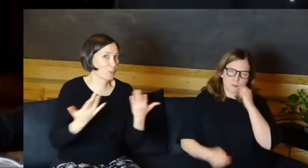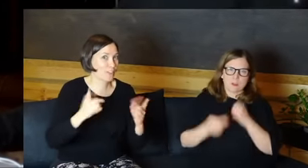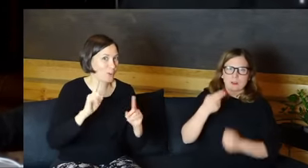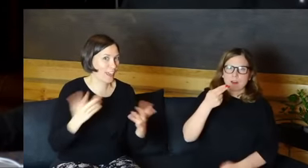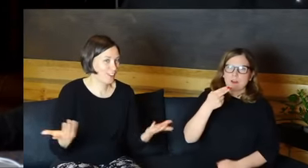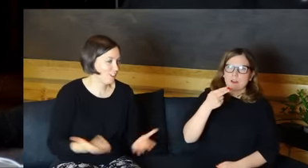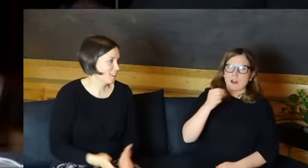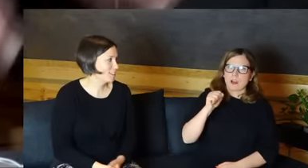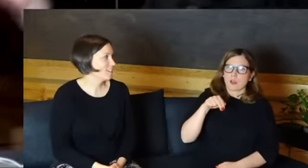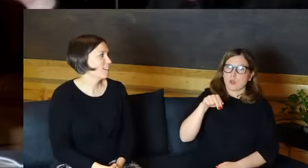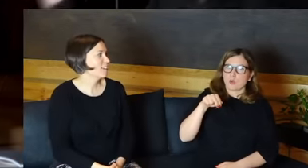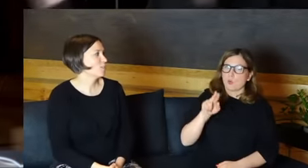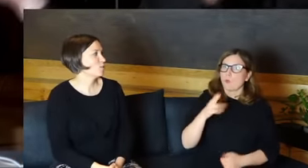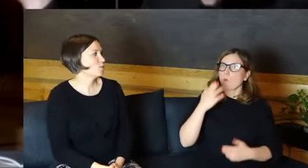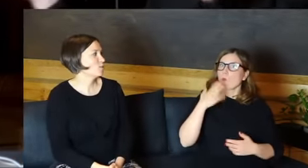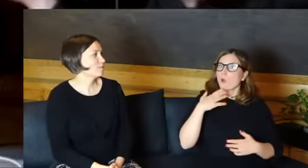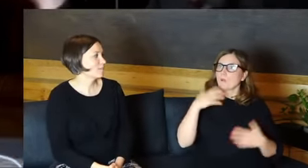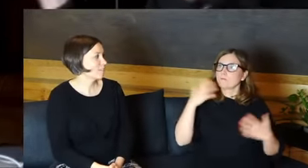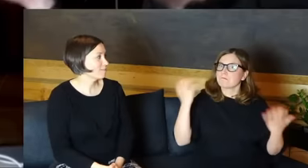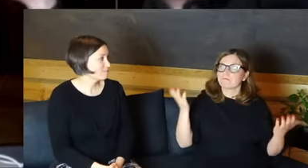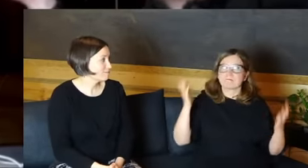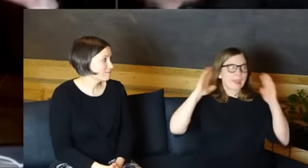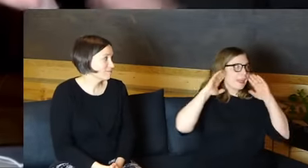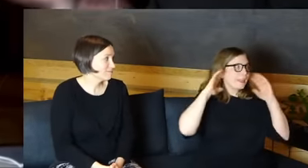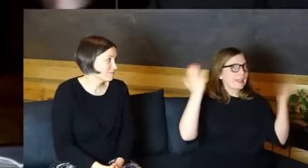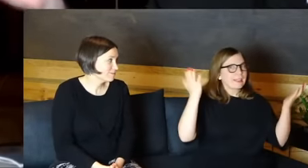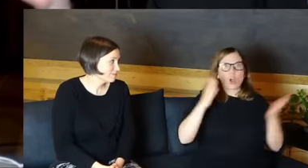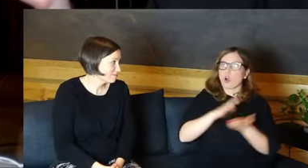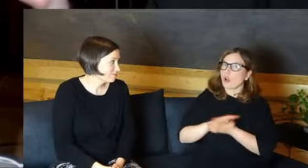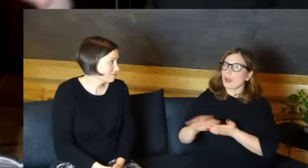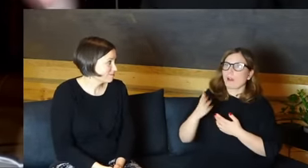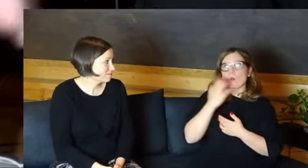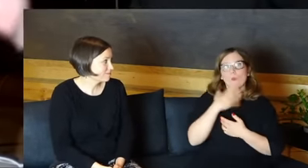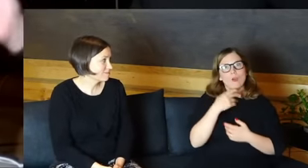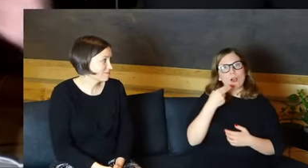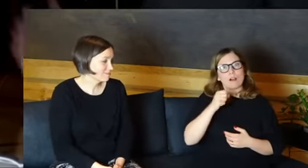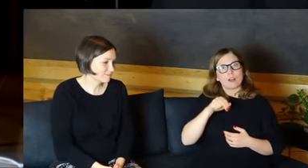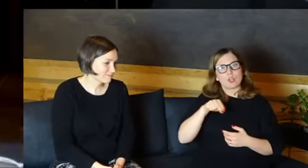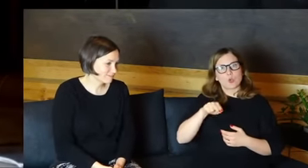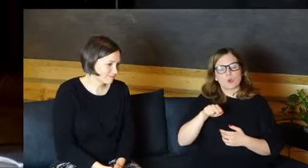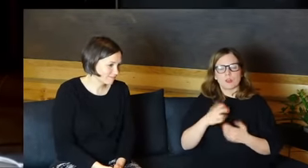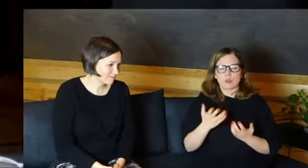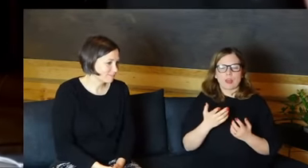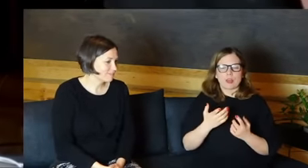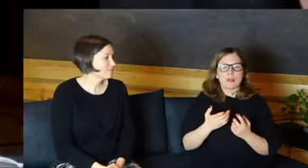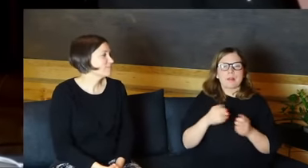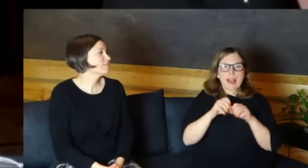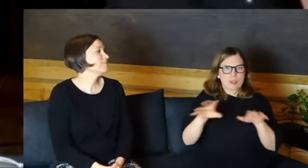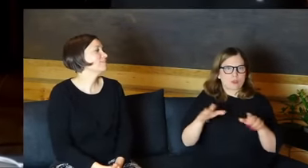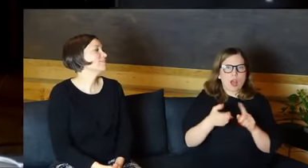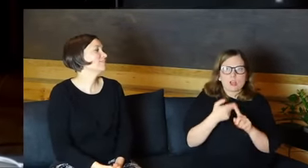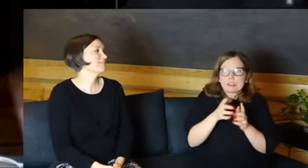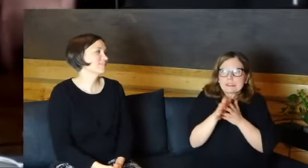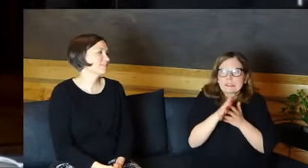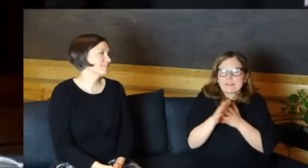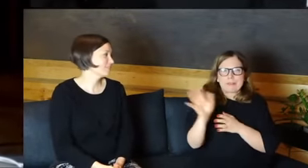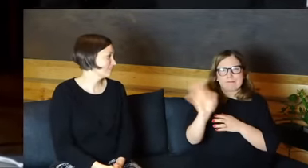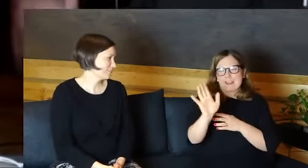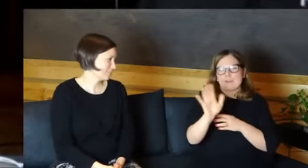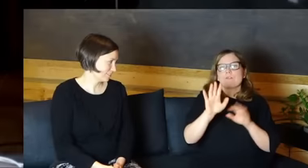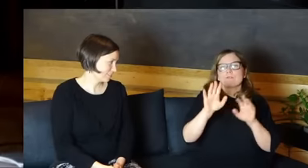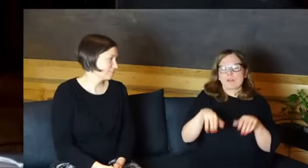joka jääköön nimemättä. Kuka Hannu? Ei tiedä. Mutta me ei sitä aleta tässä lähetyksessä pohtimaan. Vaan